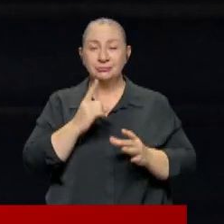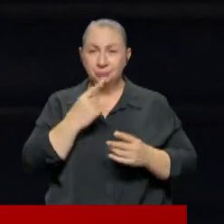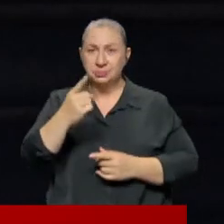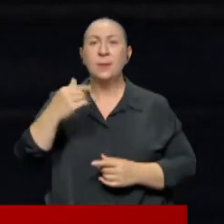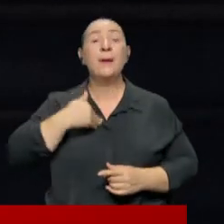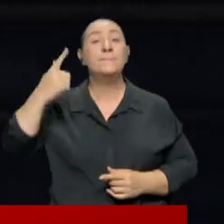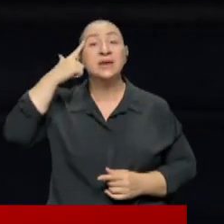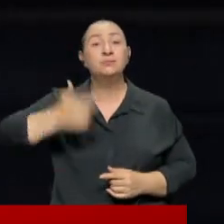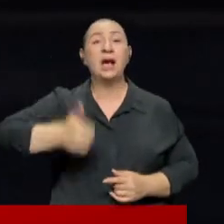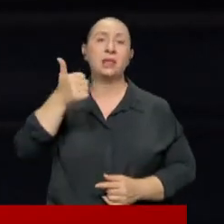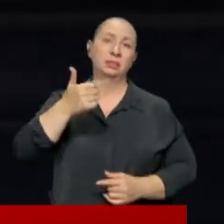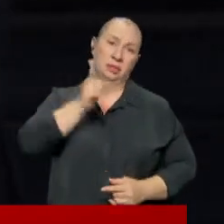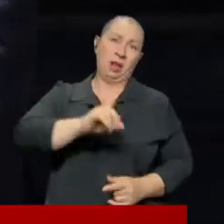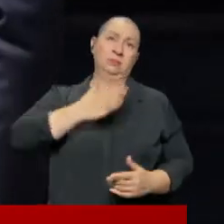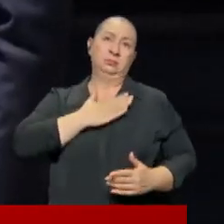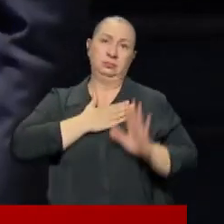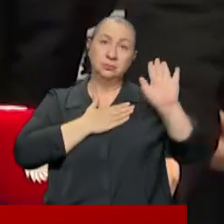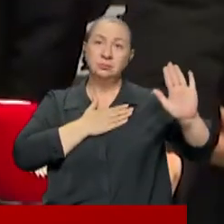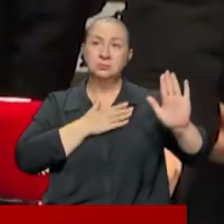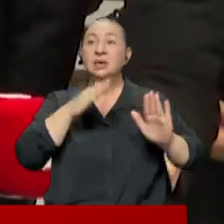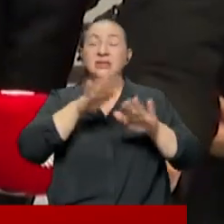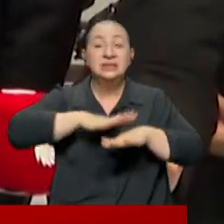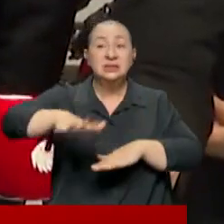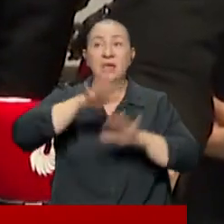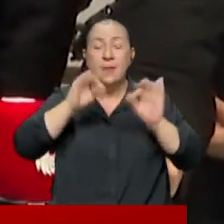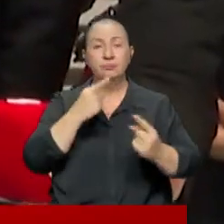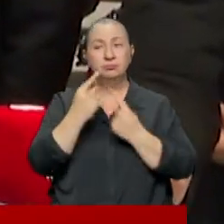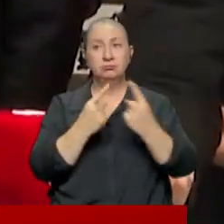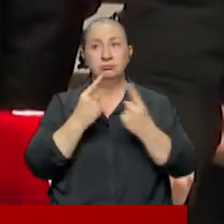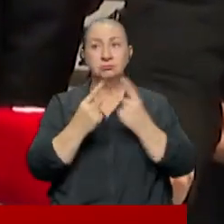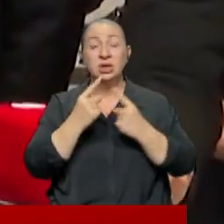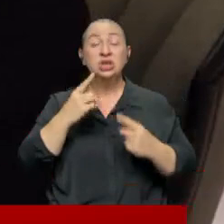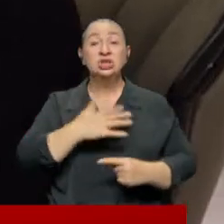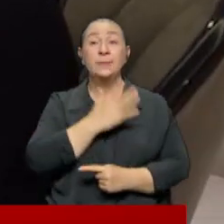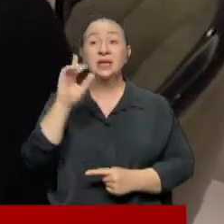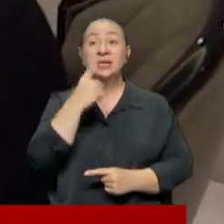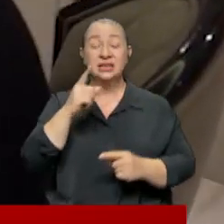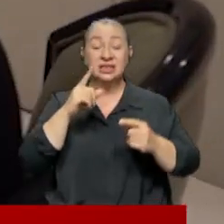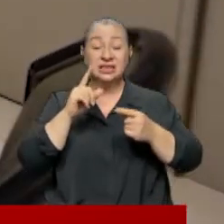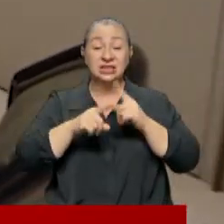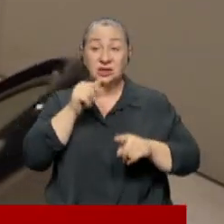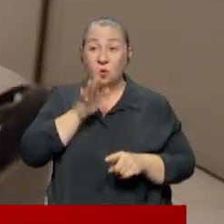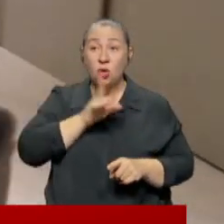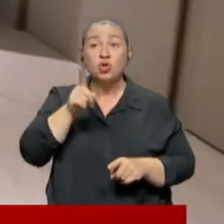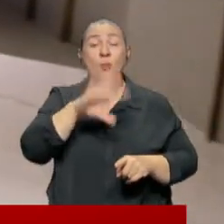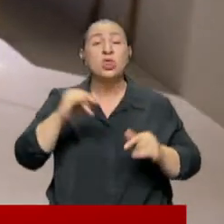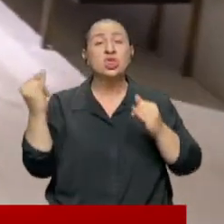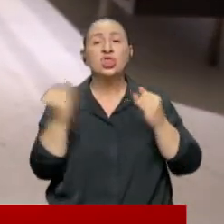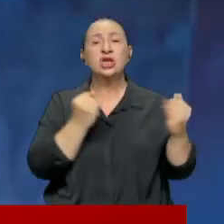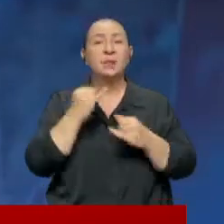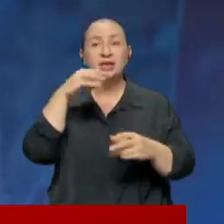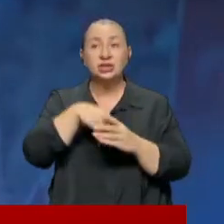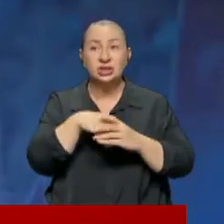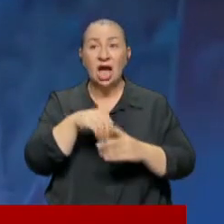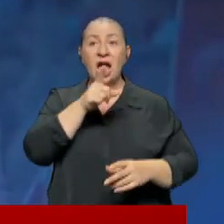yapmış, başbakanlığa talip olduğunu söylemişti. Sahada da bunu sık sık tekrarlıyor. CHP lideri Kılıçdaroğlu ise tüm bu tartışmaların